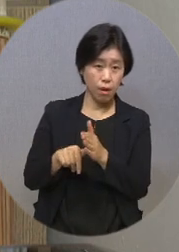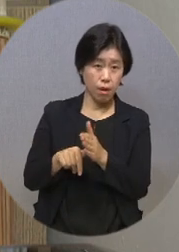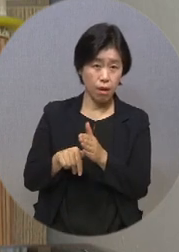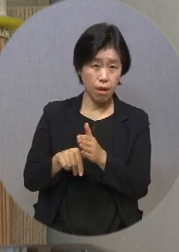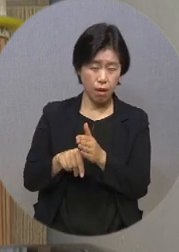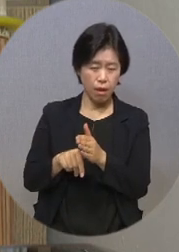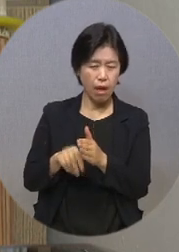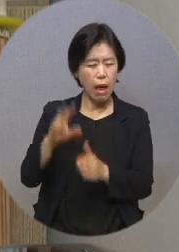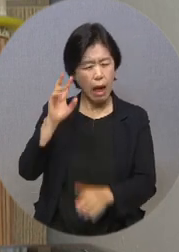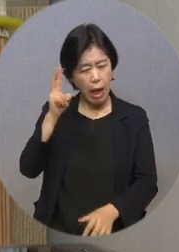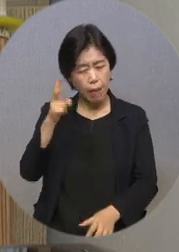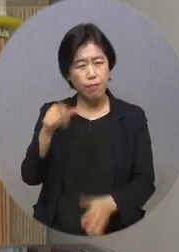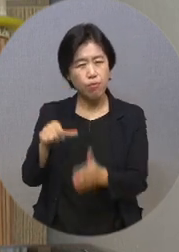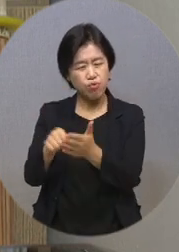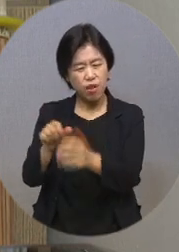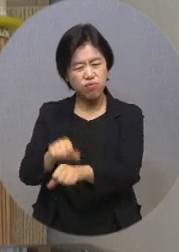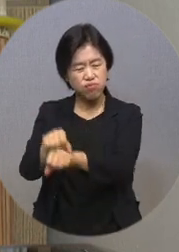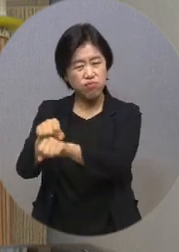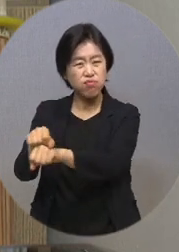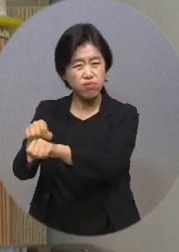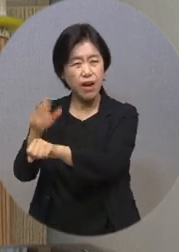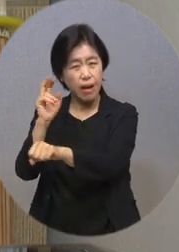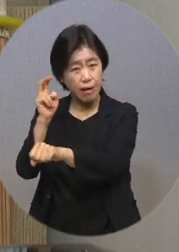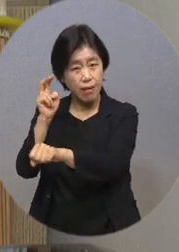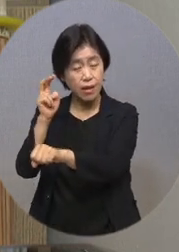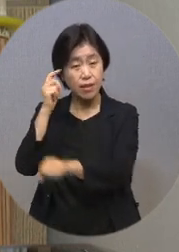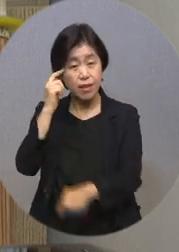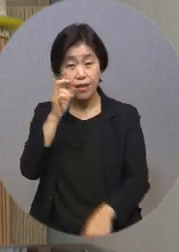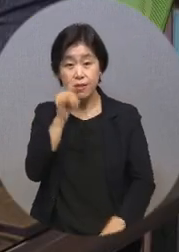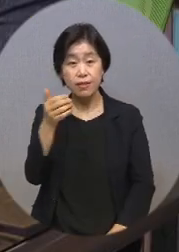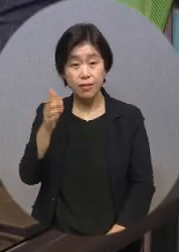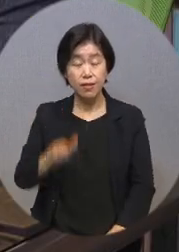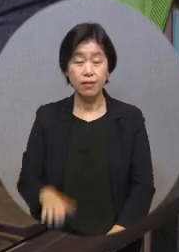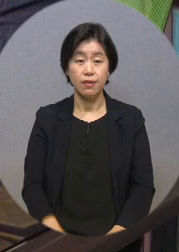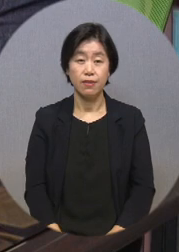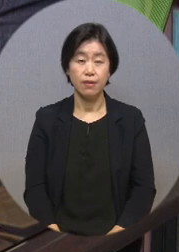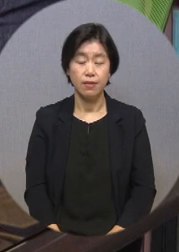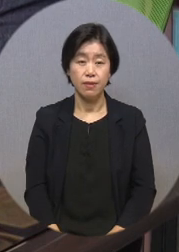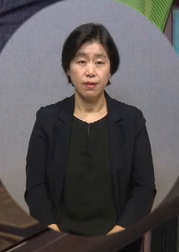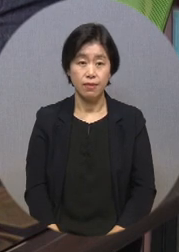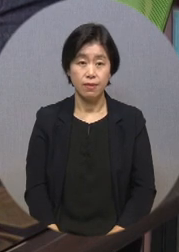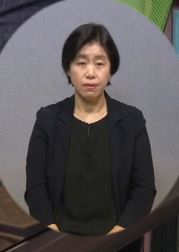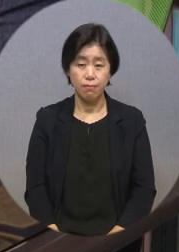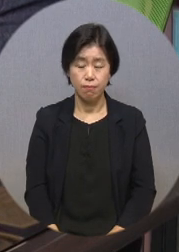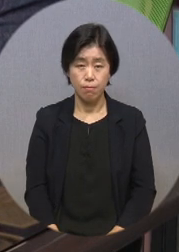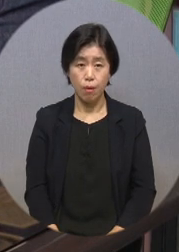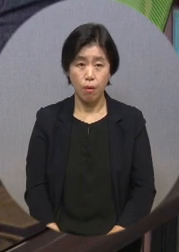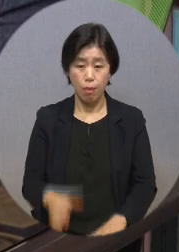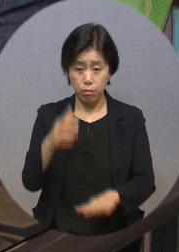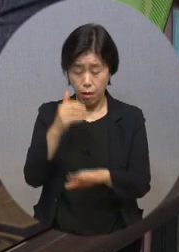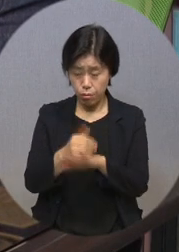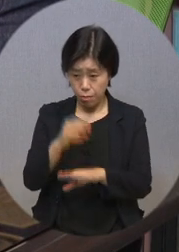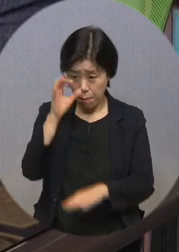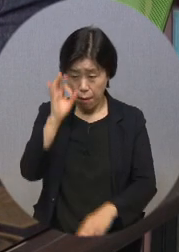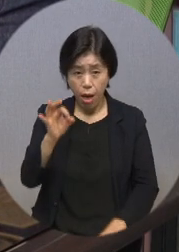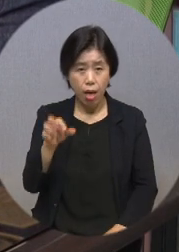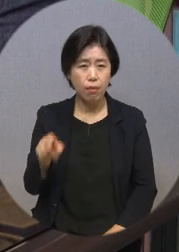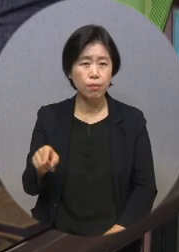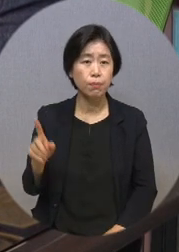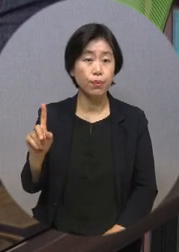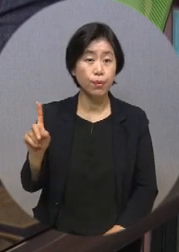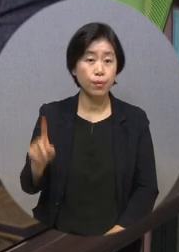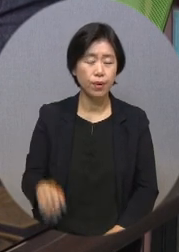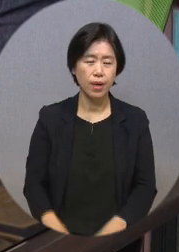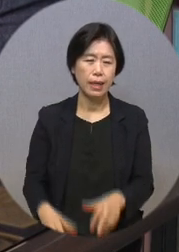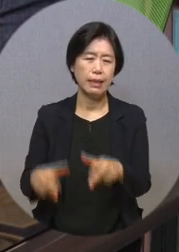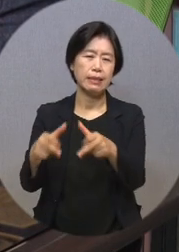일반인들이 창고로 쓰는 건물인 줄, 컨테이너인 줄 알았어요. 네. 근데 사정을 알아봤더니 그곳에 그